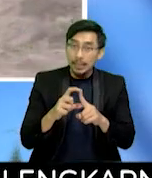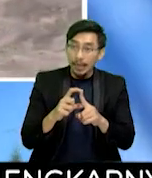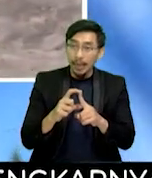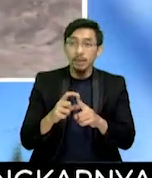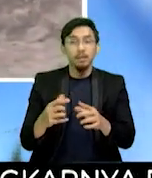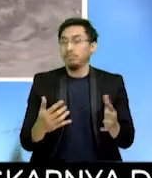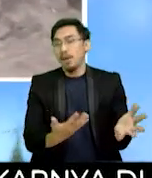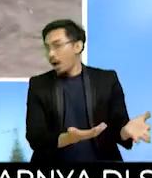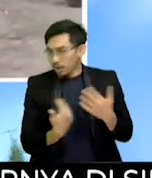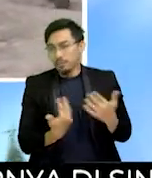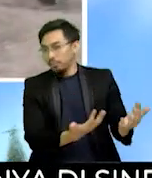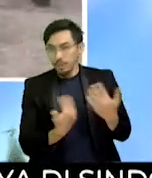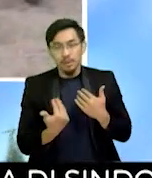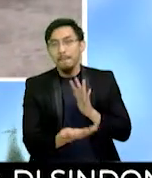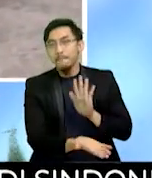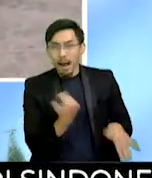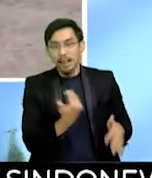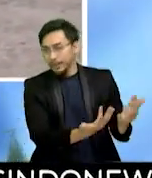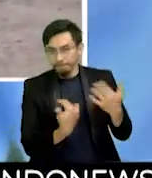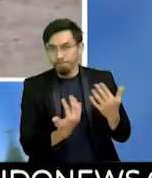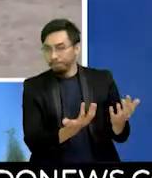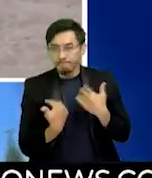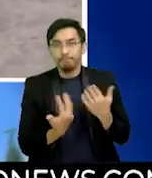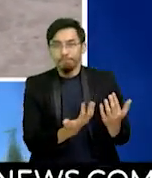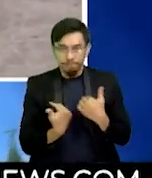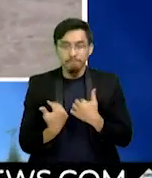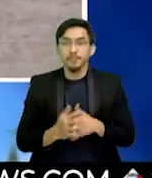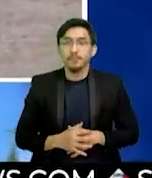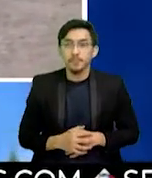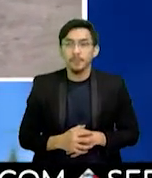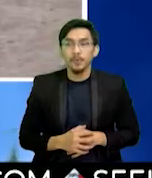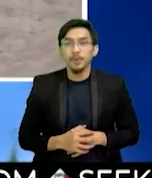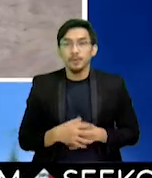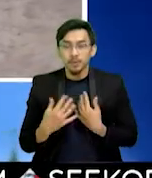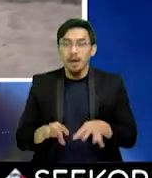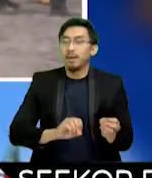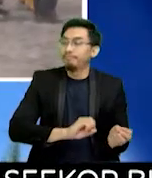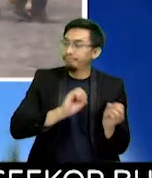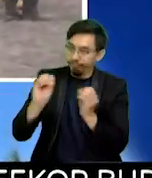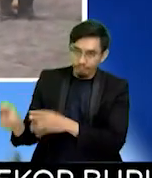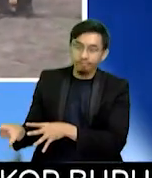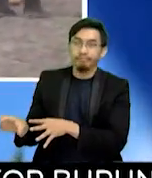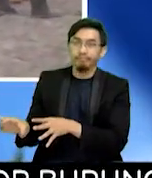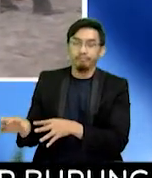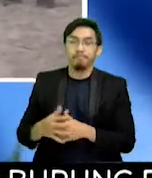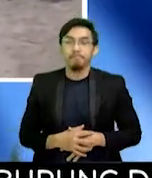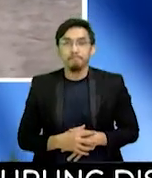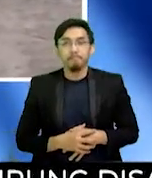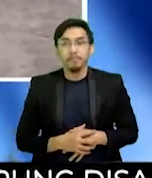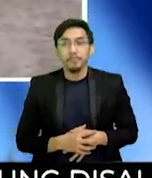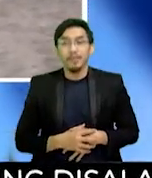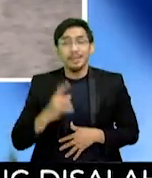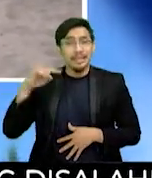merah atau zona berbahaya Dusun Renteng untuk mengevakuasi diri termasuk para warga. Namun sayangnya pemirsa, memang hingga saat